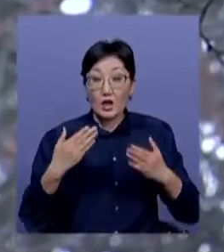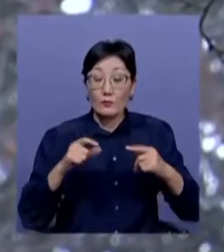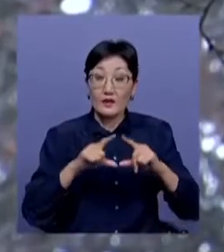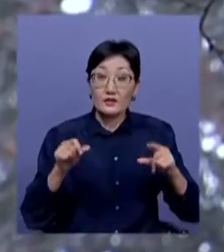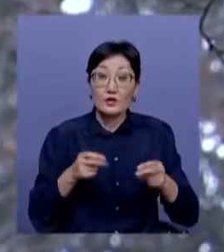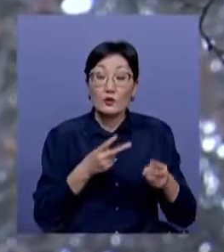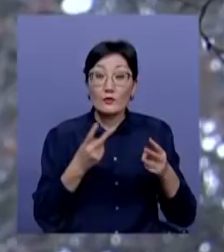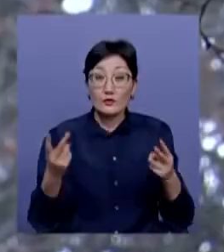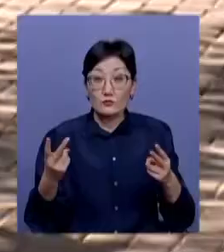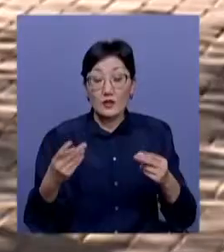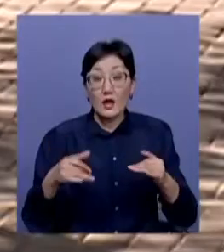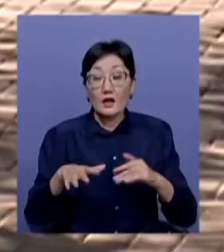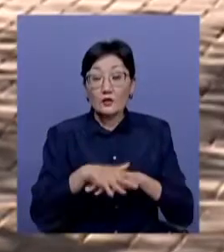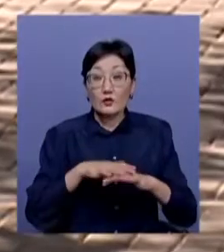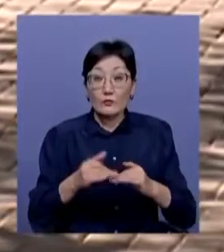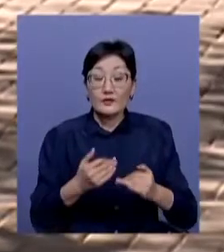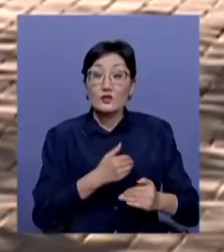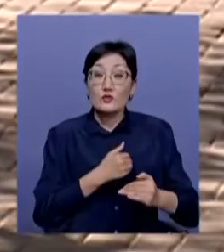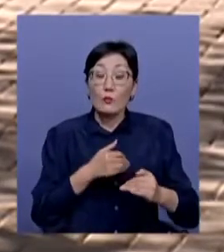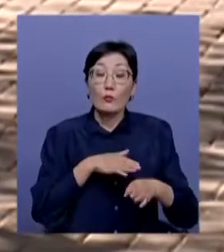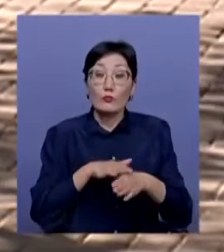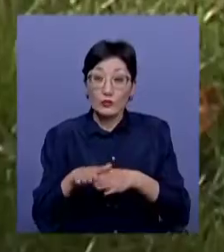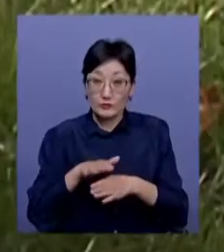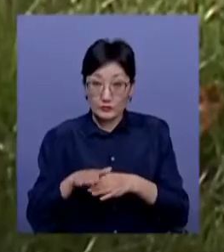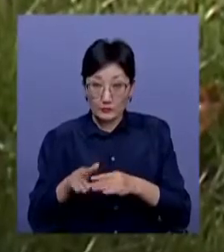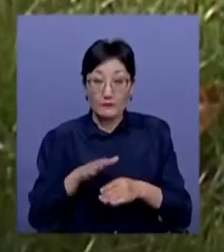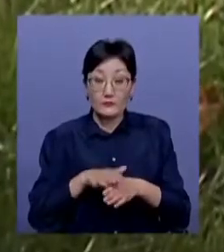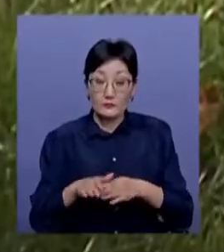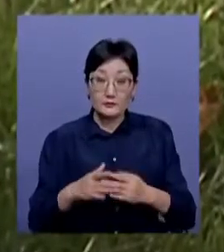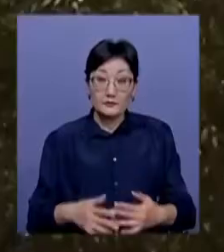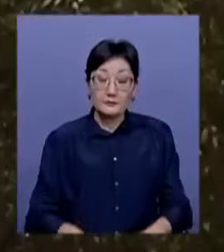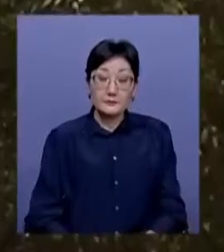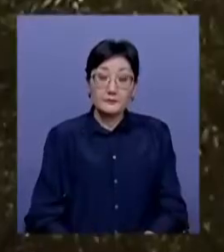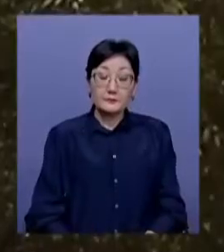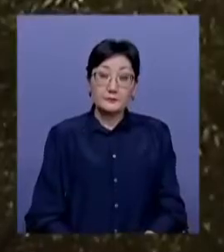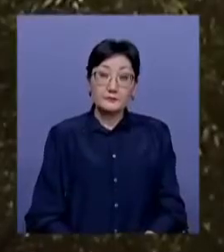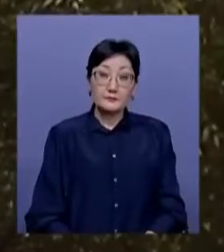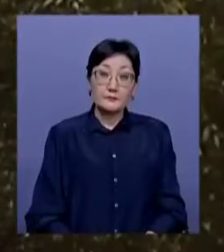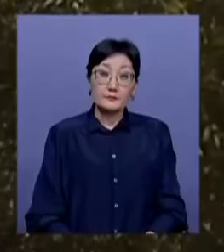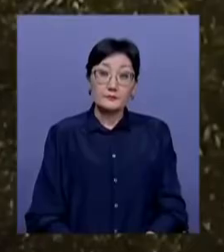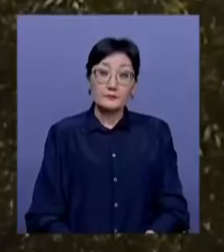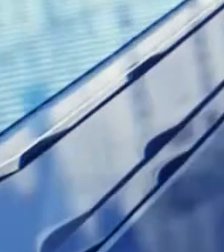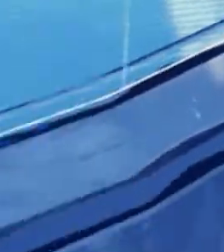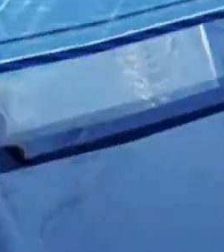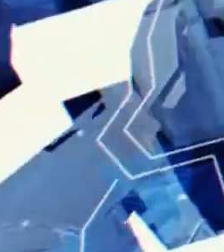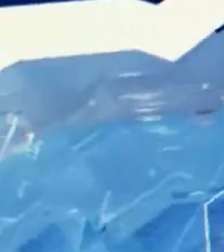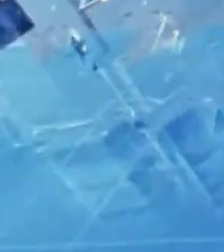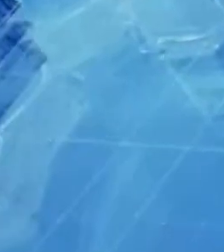алады. Жобаның аясында халықтың қалауы толық орындалған. Жадыра Омаржан, Мұрат Тайжан, Алматы телеарнасы.